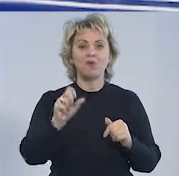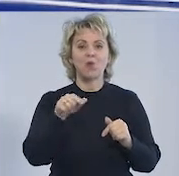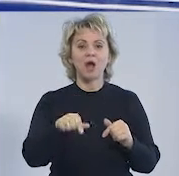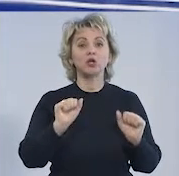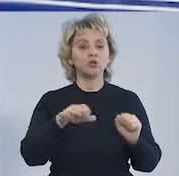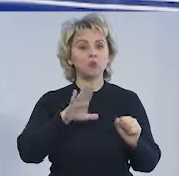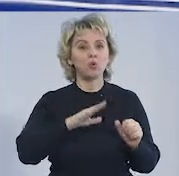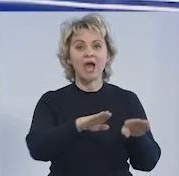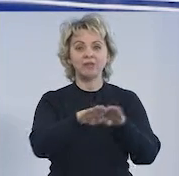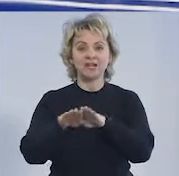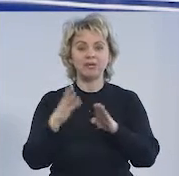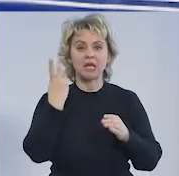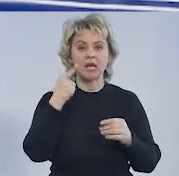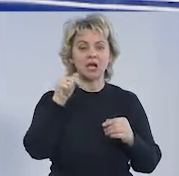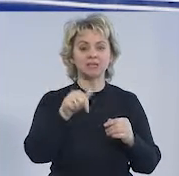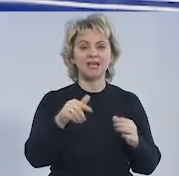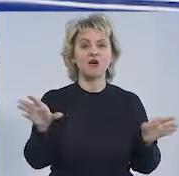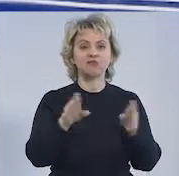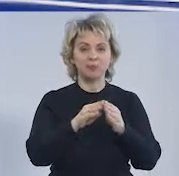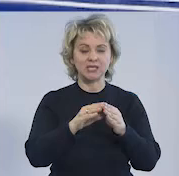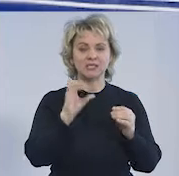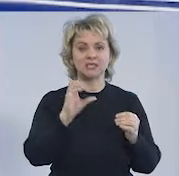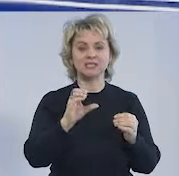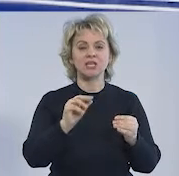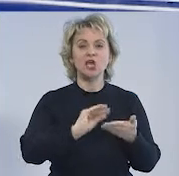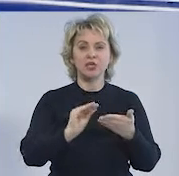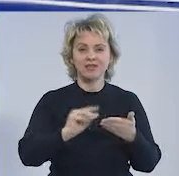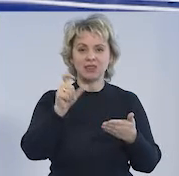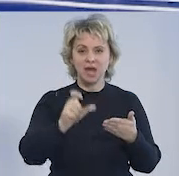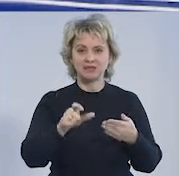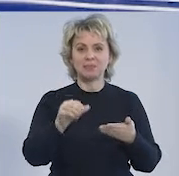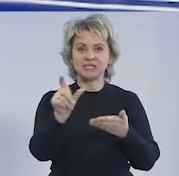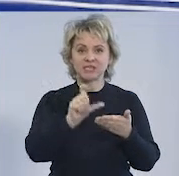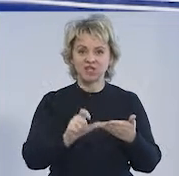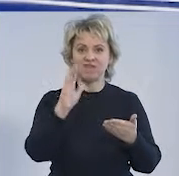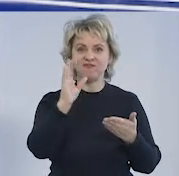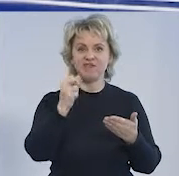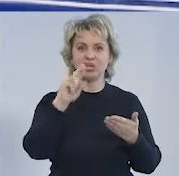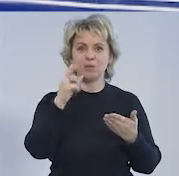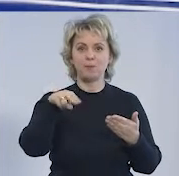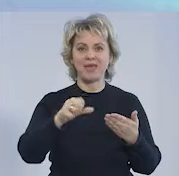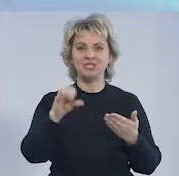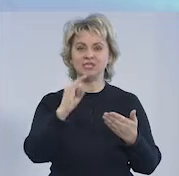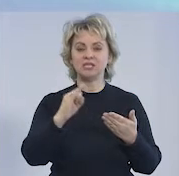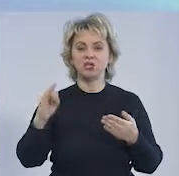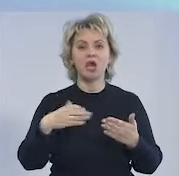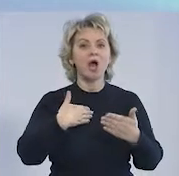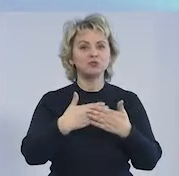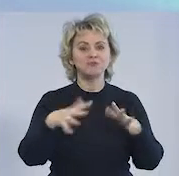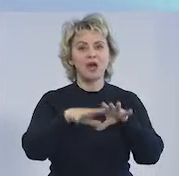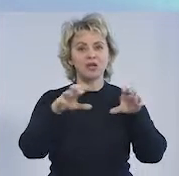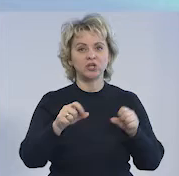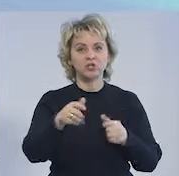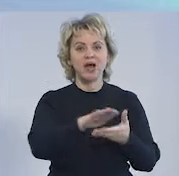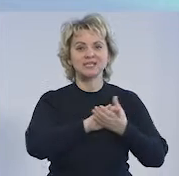или, может быть, даже одновременно, когда вместе с редакторами статей в Википедии общественная